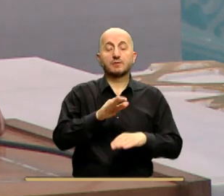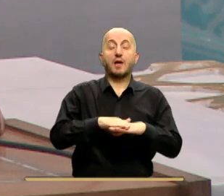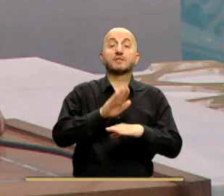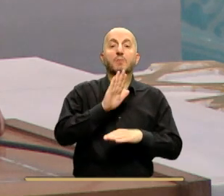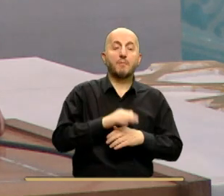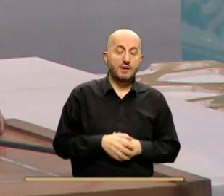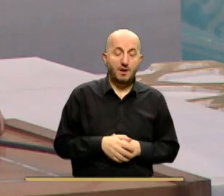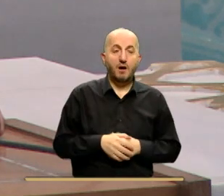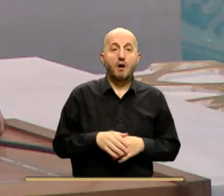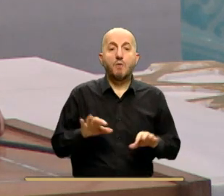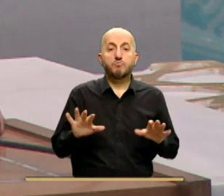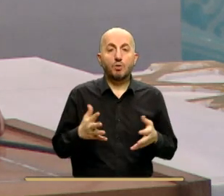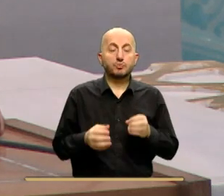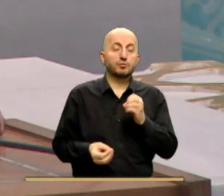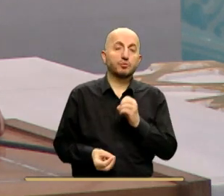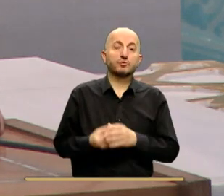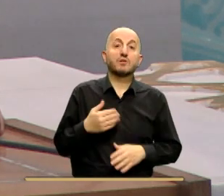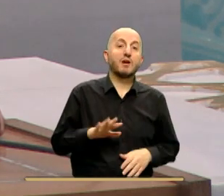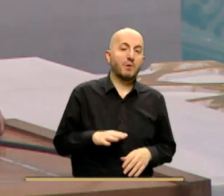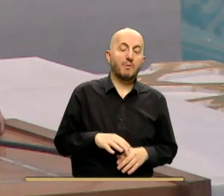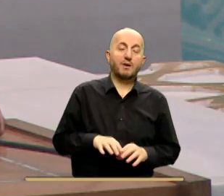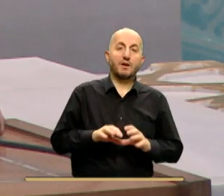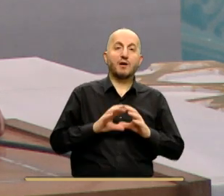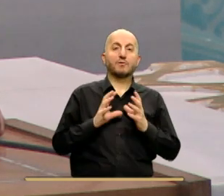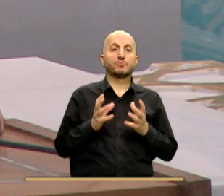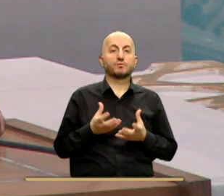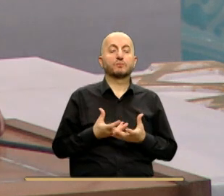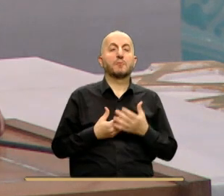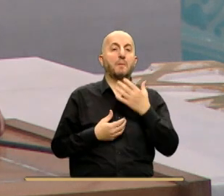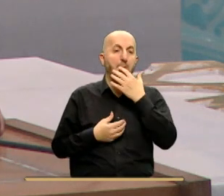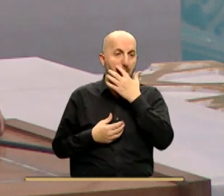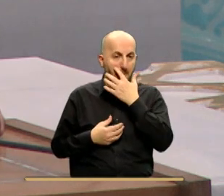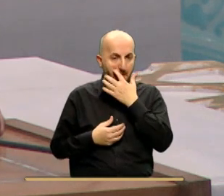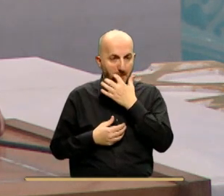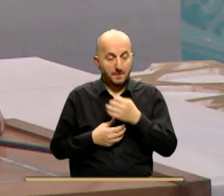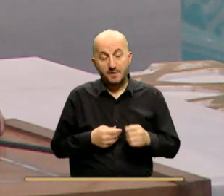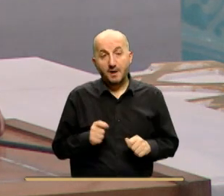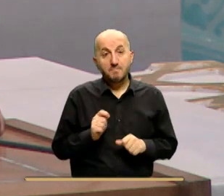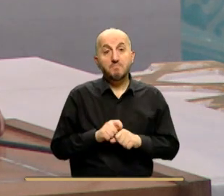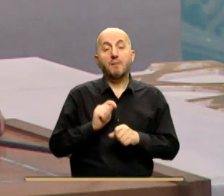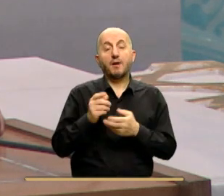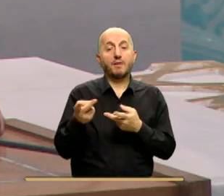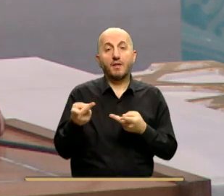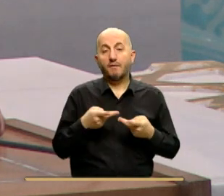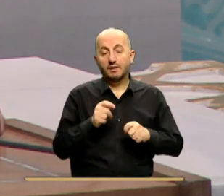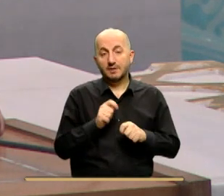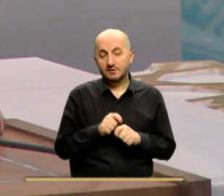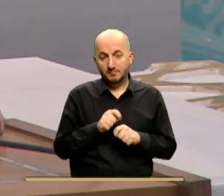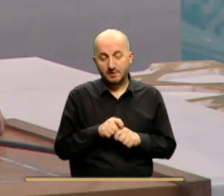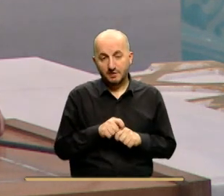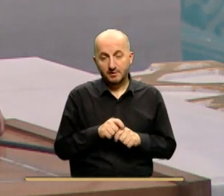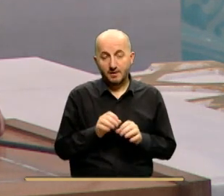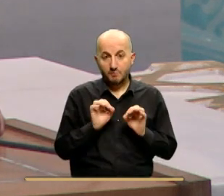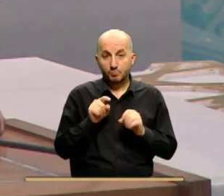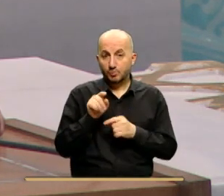etmemeye, bozgunluk çıkarmamaya, yeryüzünde bozgunluk yapmamaya davet etmeleri hep